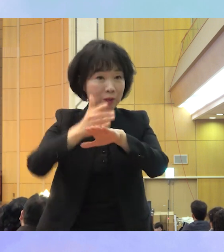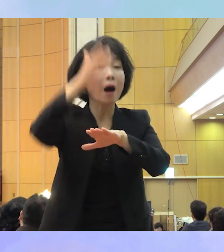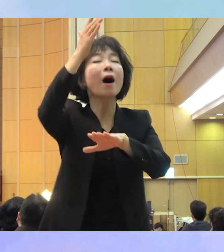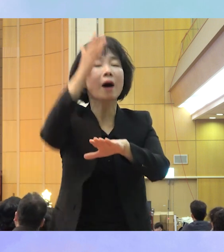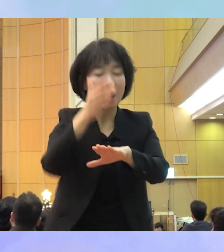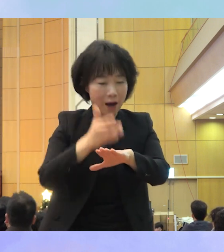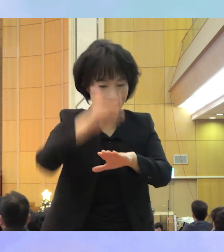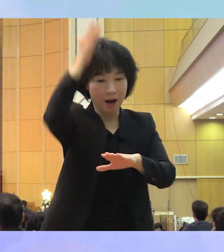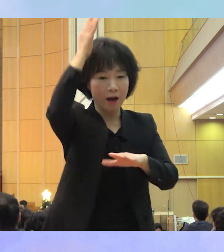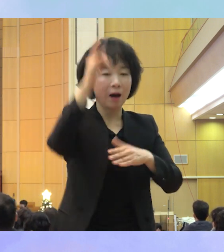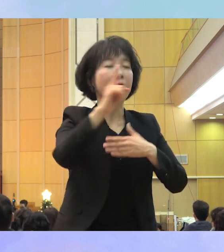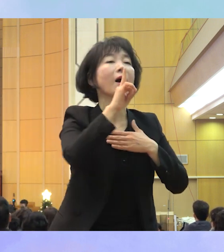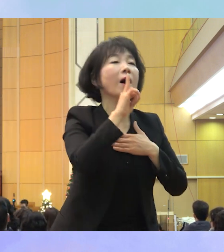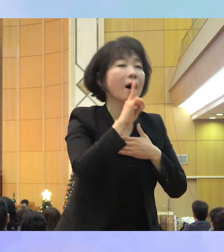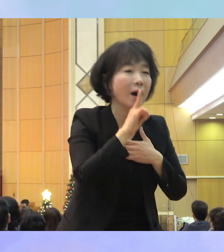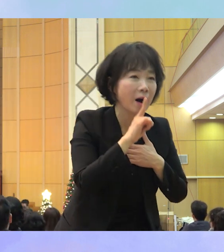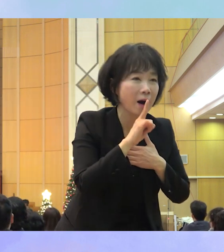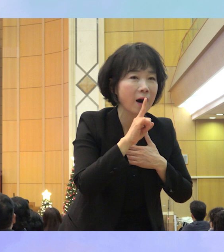영혼아 감사하라.